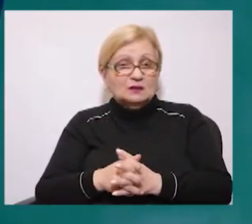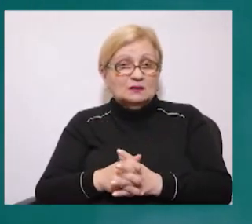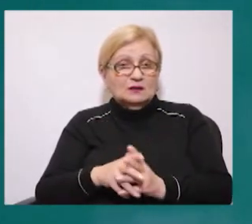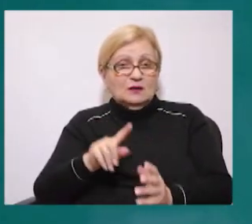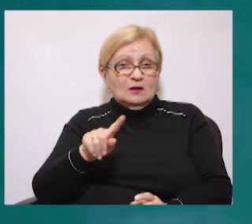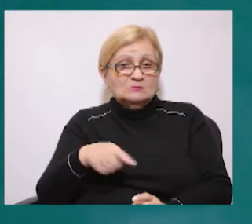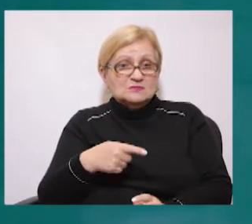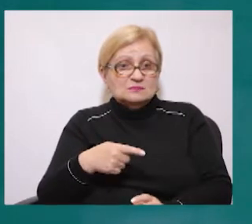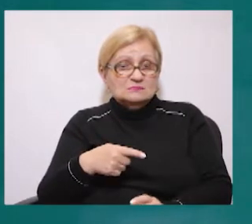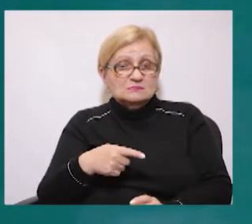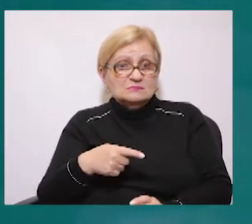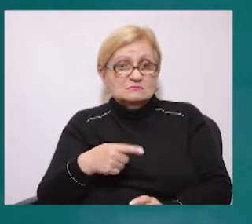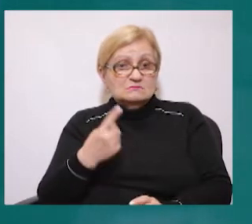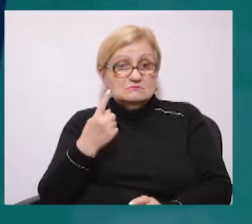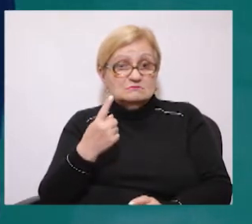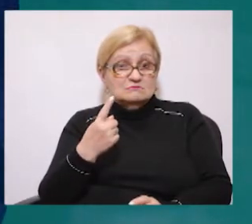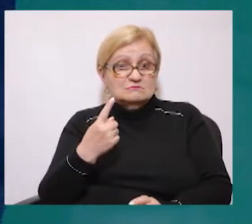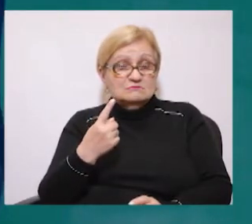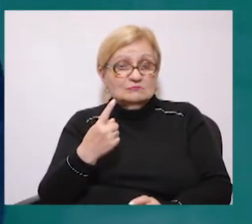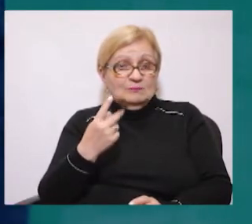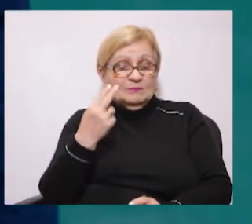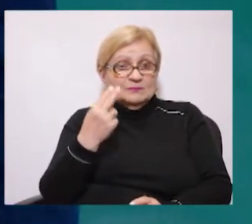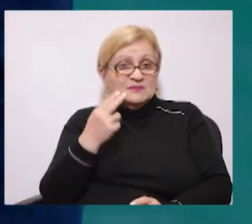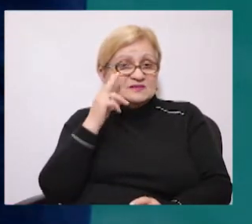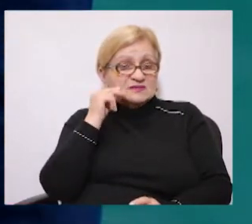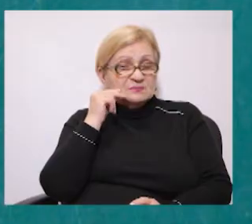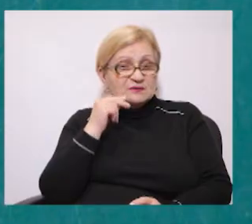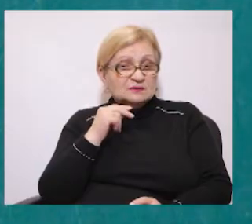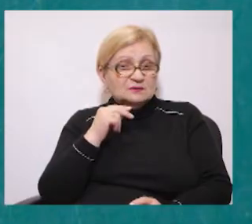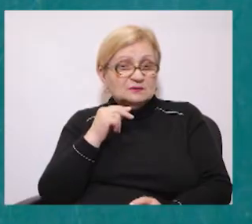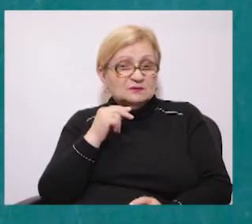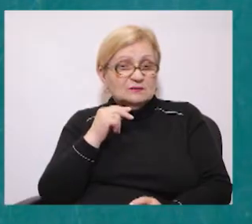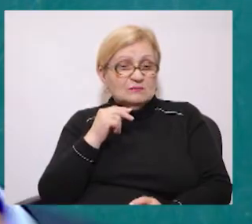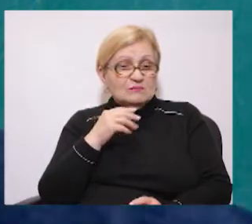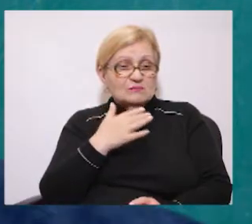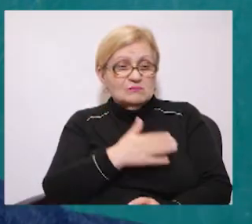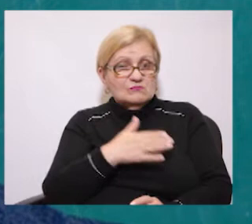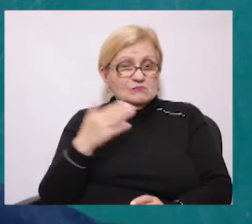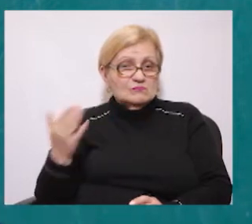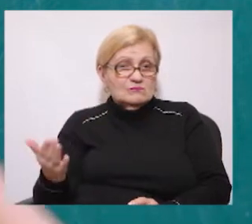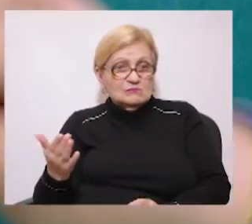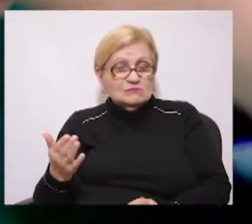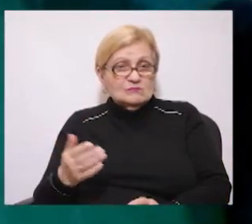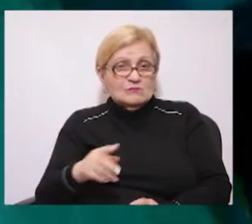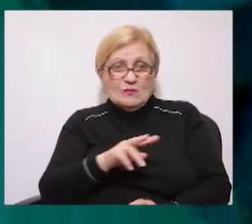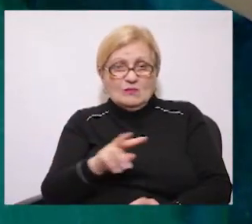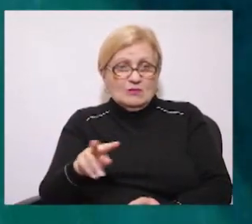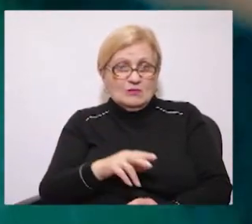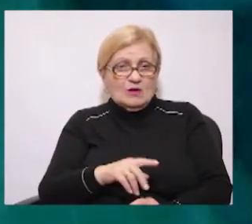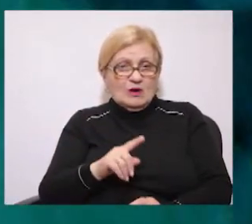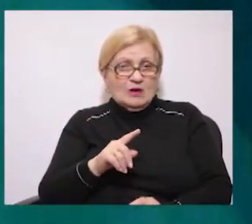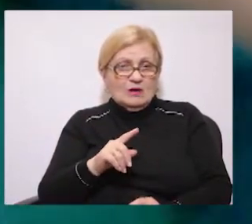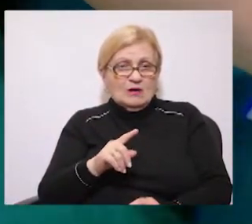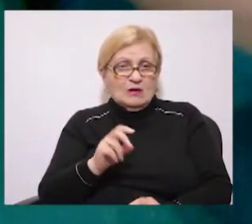ძიმე უნდა გადავწიო 1 ციფრით მარცხიდან მარჯვნივ. აუცილებლად გასაყოფშიც. მაშ ეს იგივე